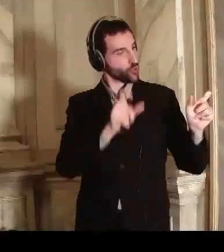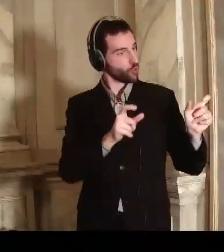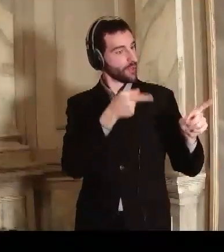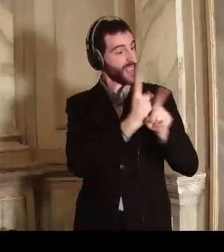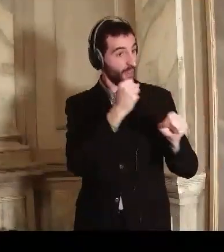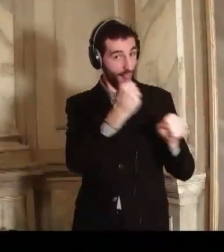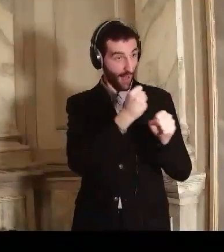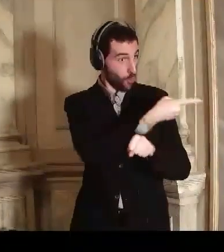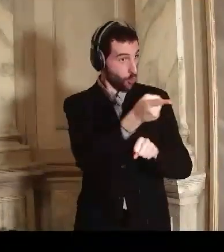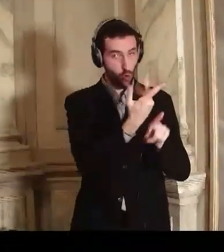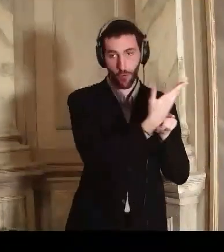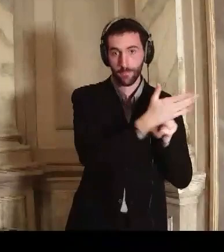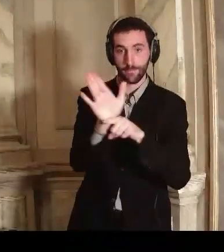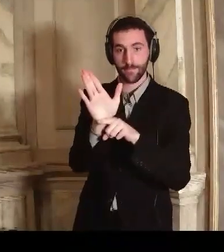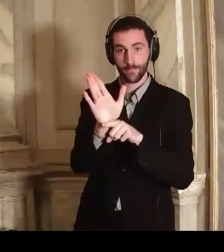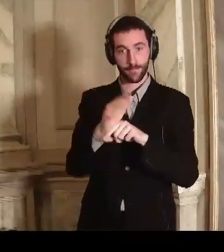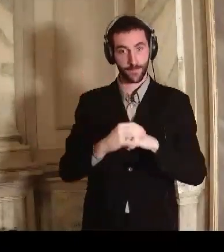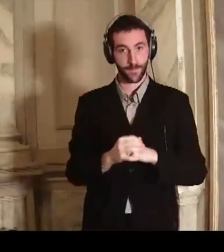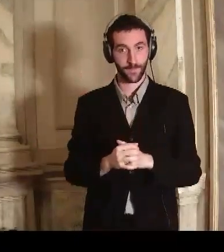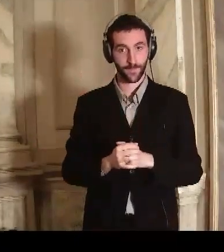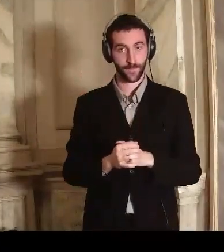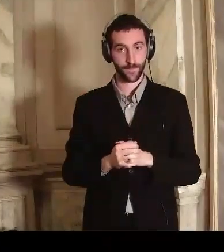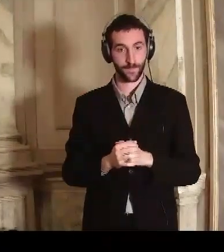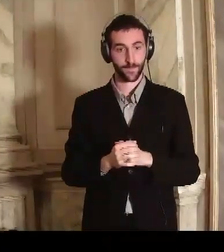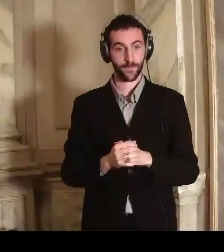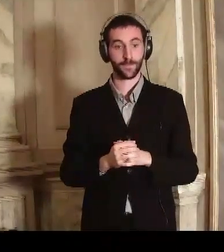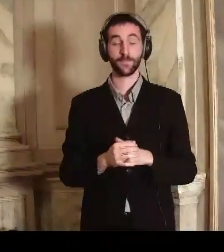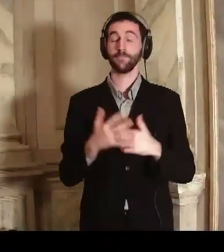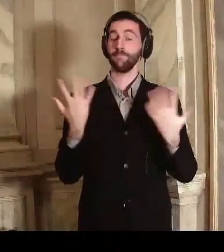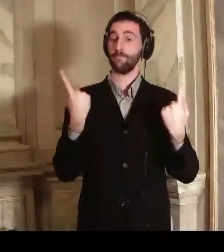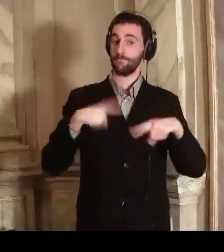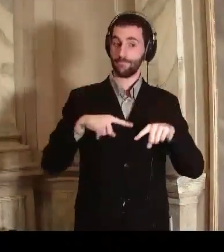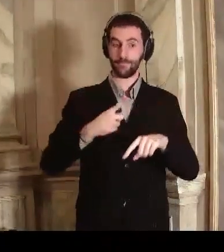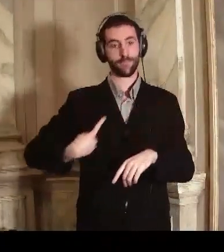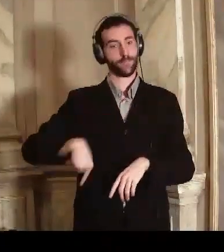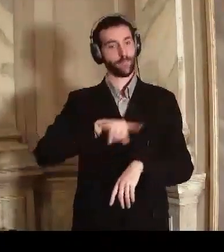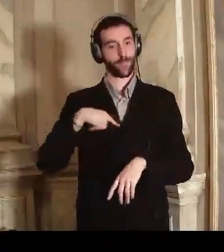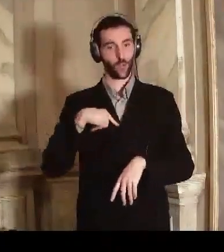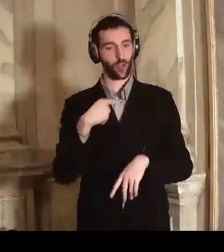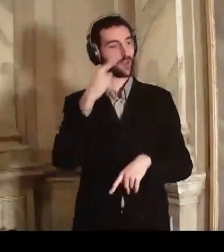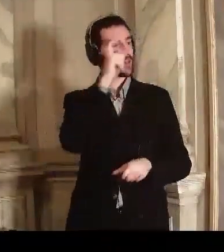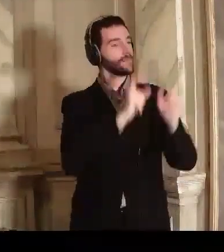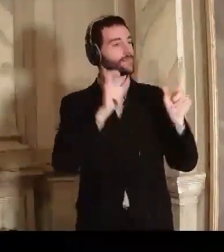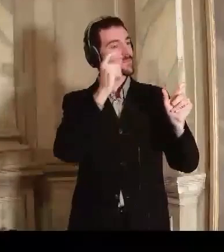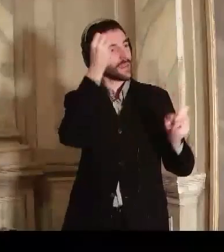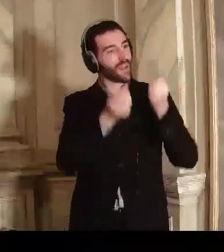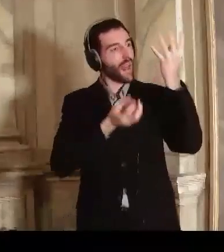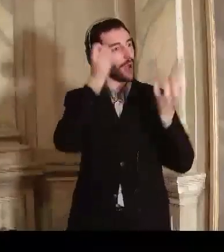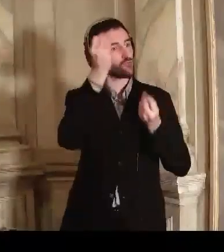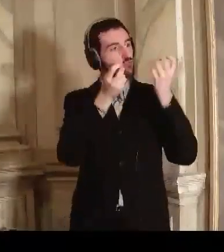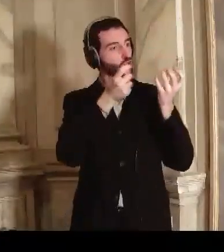e soprattutto nei riguardi del pubblico. Per questo integriamo le giovani creazioni nel cuore stesso della